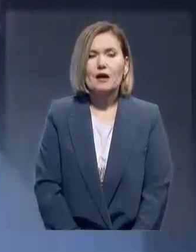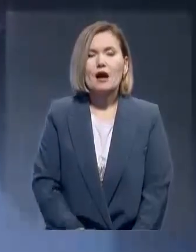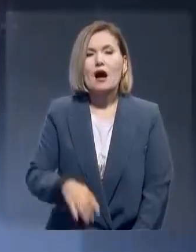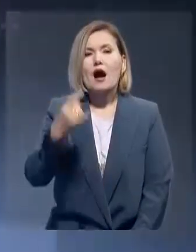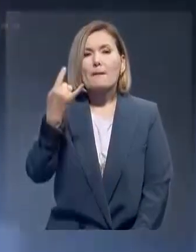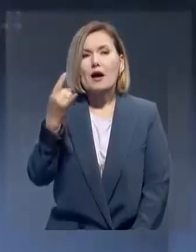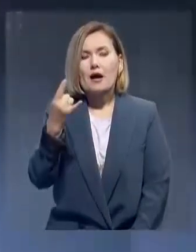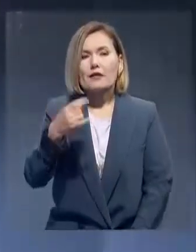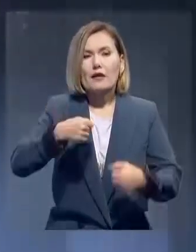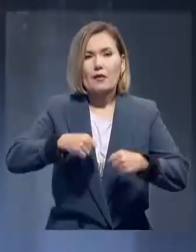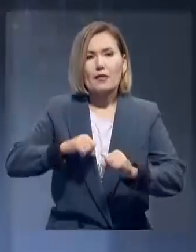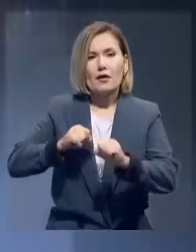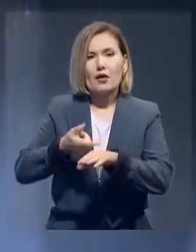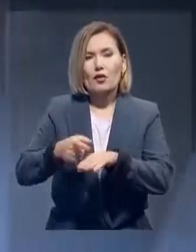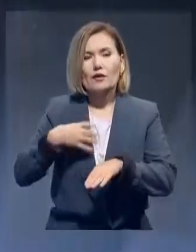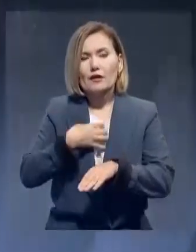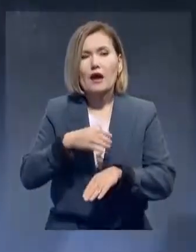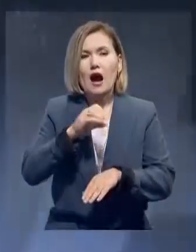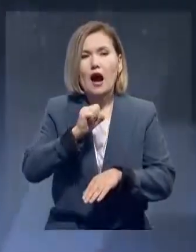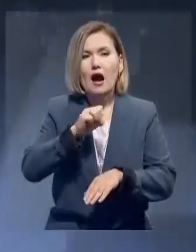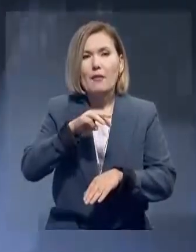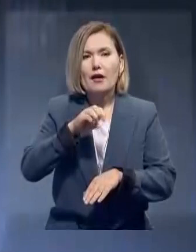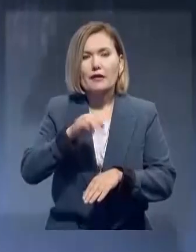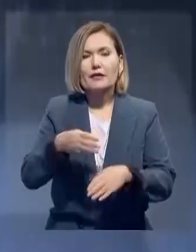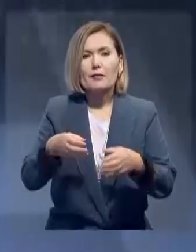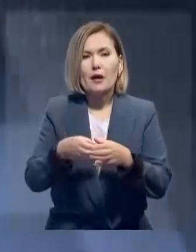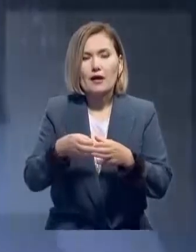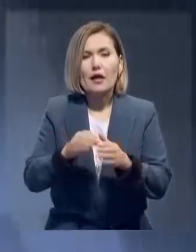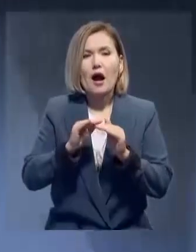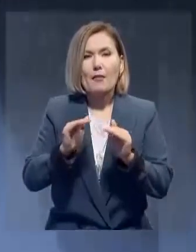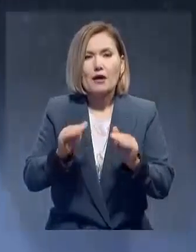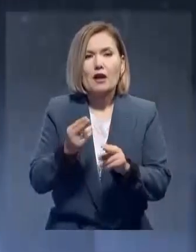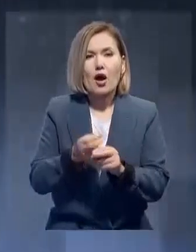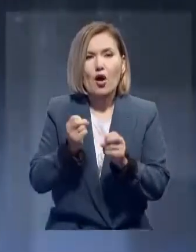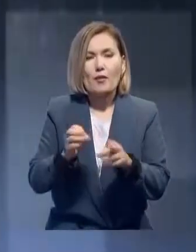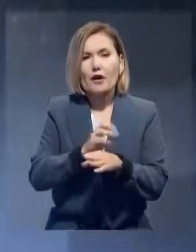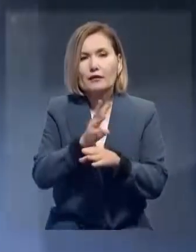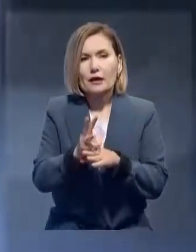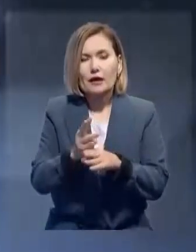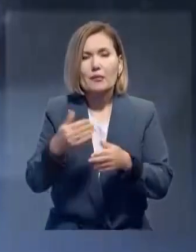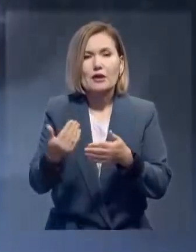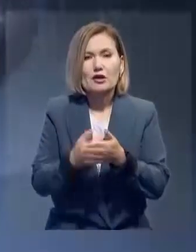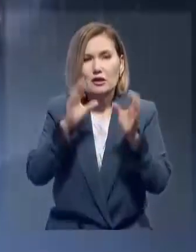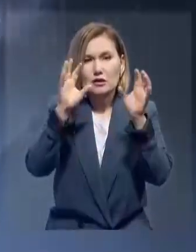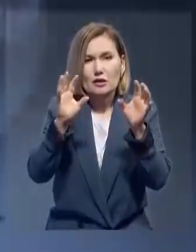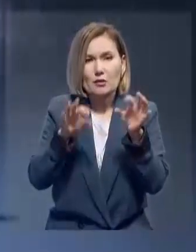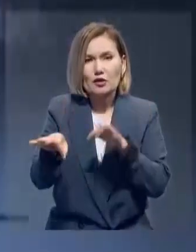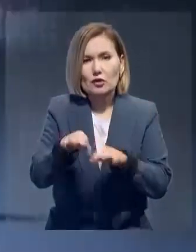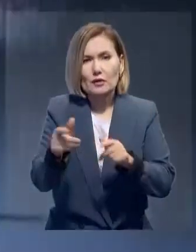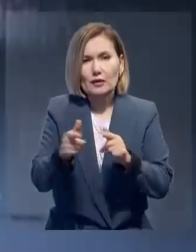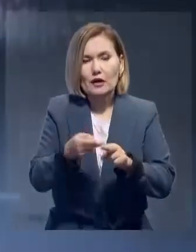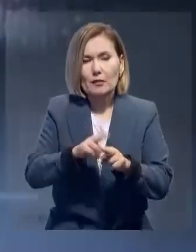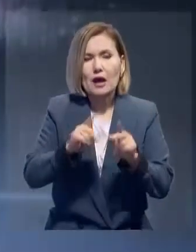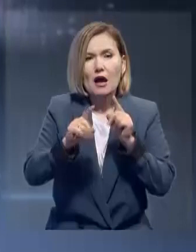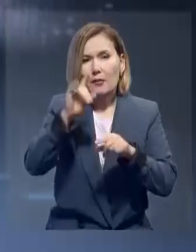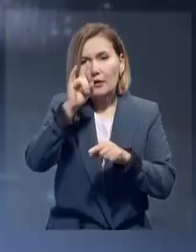Бала қауіпсіздігі басты назарда. Аманат фракциясының бастамасымен балалардың қауіпсіздігін қамтамасыз ету бойынша жаңа заң жобасы әзірленді.